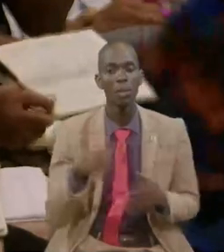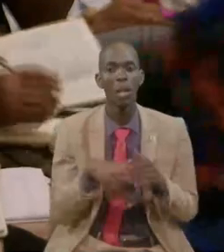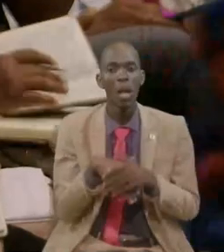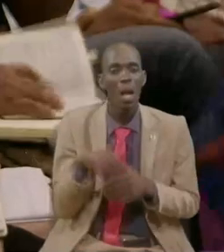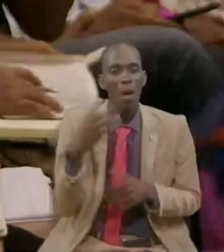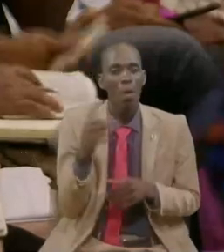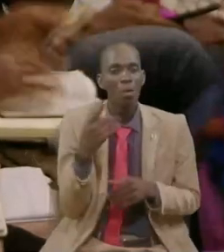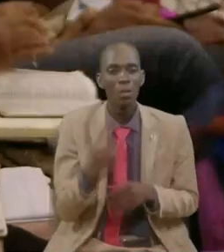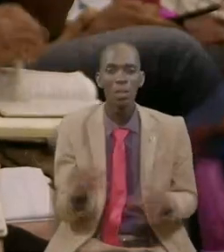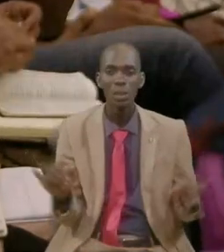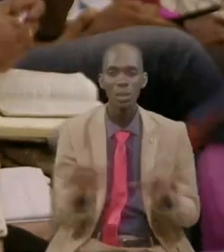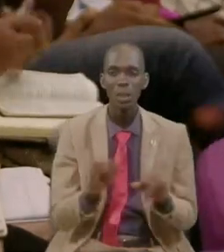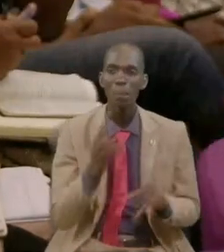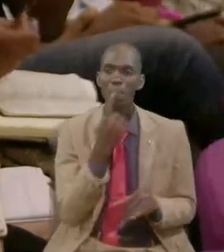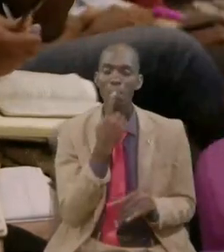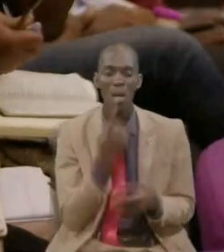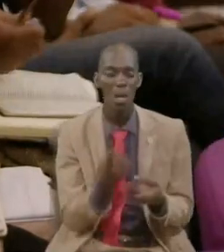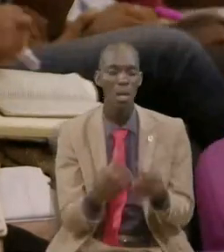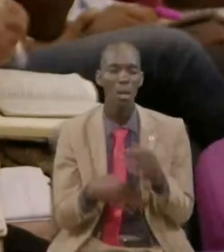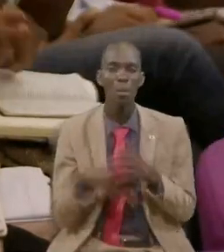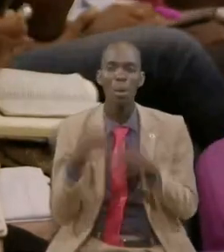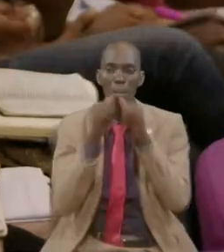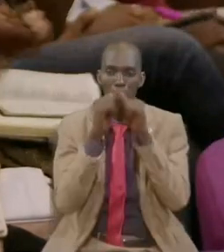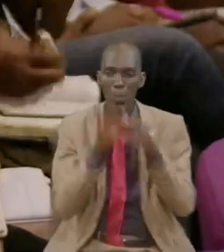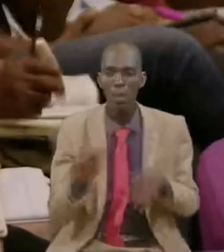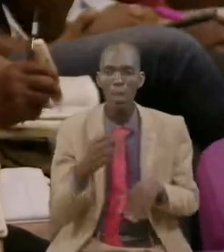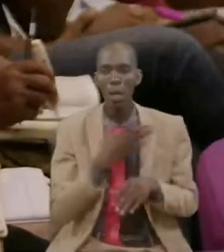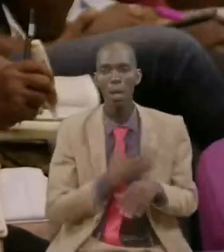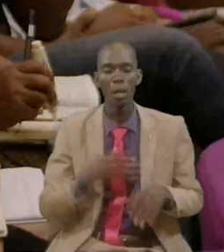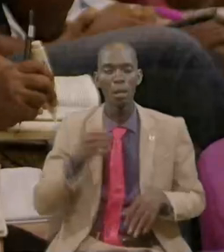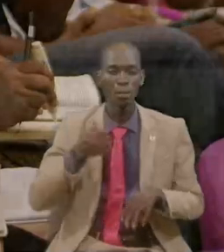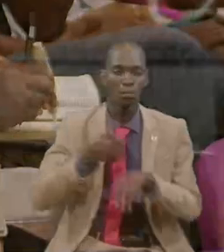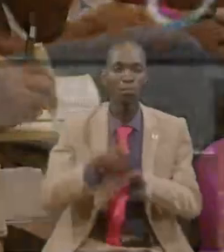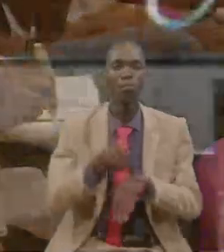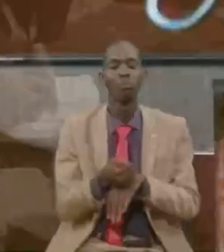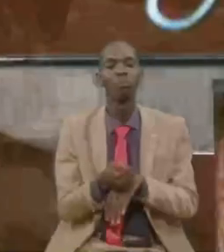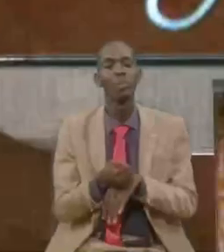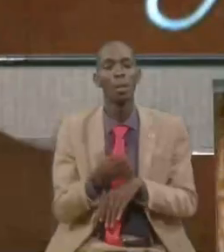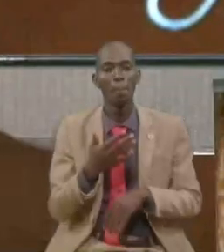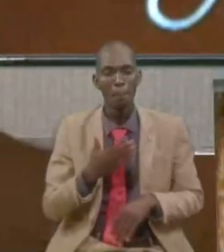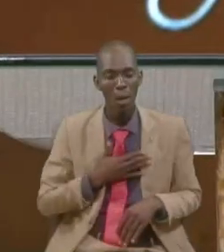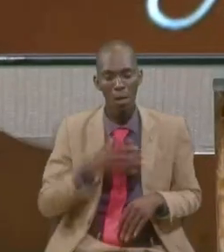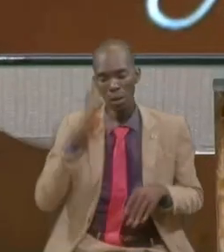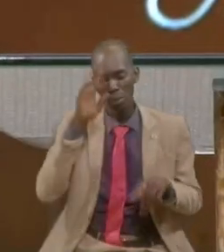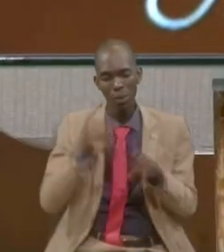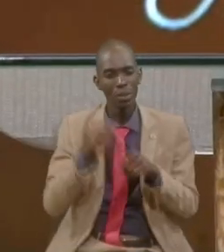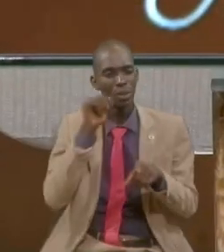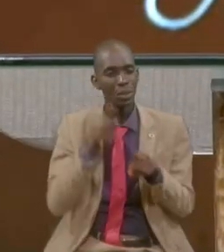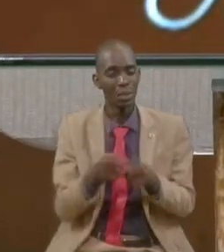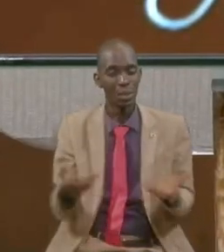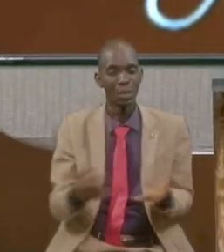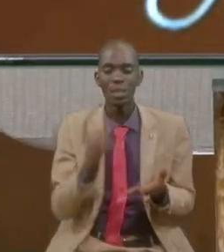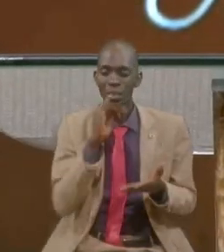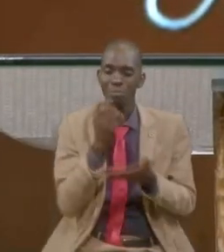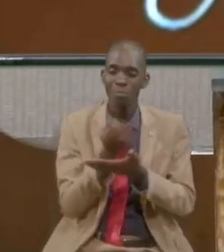Chapitre, verset 10. De la même bouche sortent la bénédiction et la malédiction. Il ne faut pas, mes